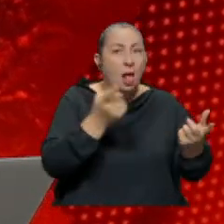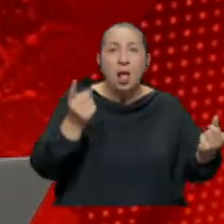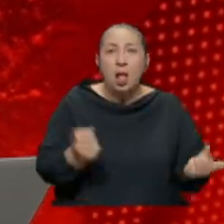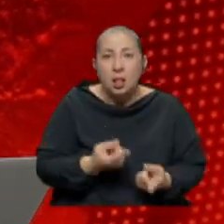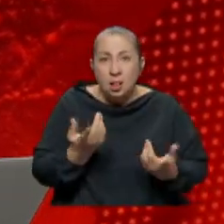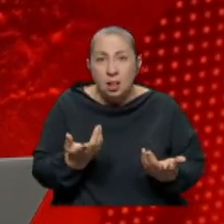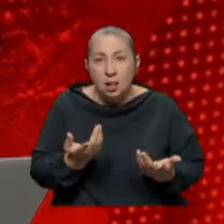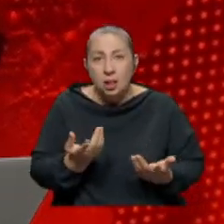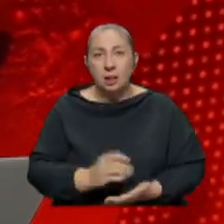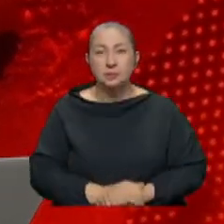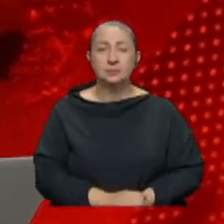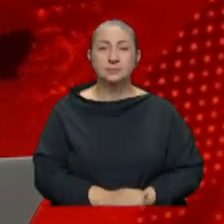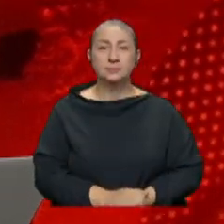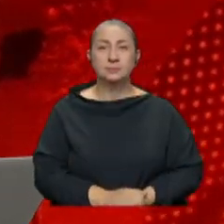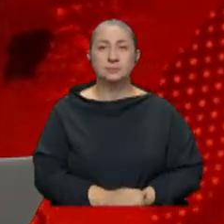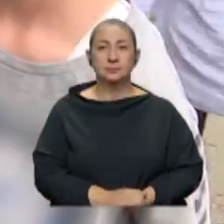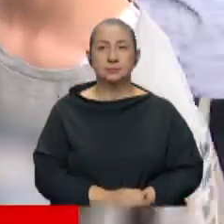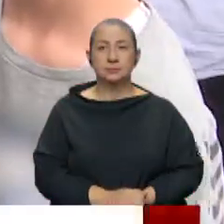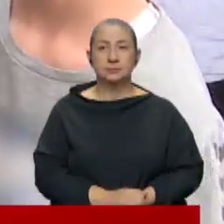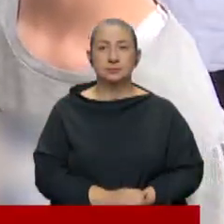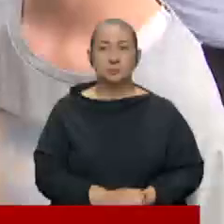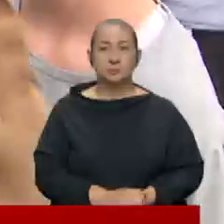dolayı yanına yaklaşamıyor.